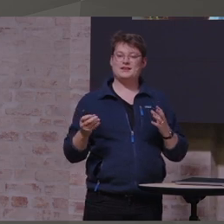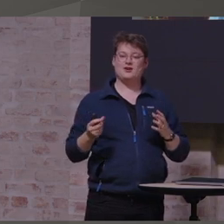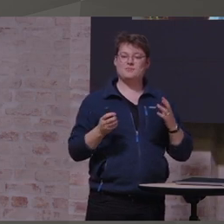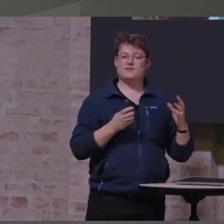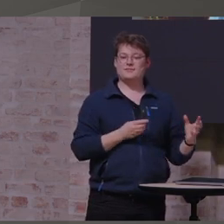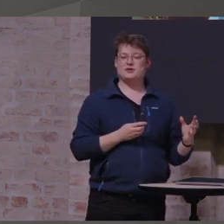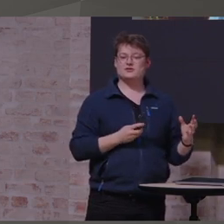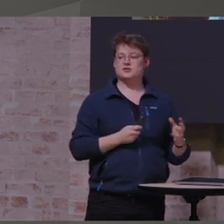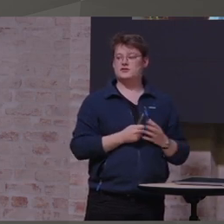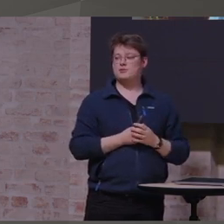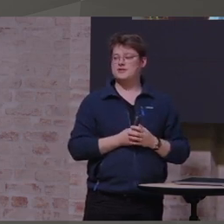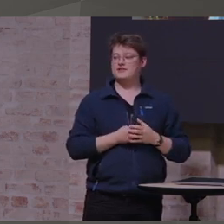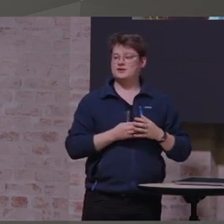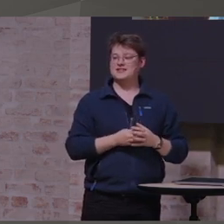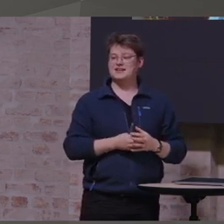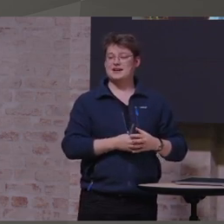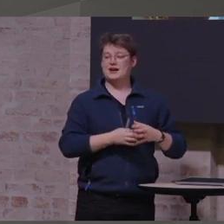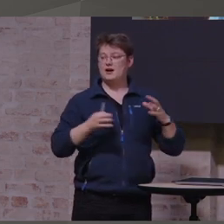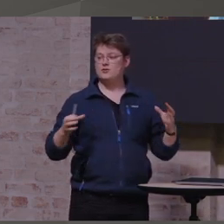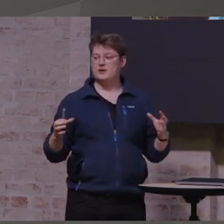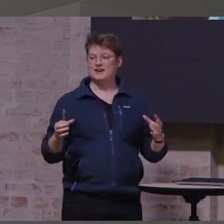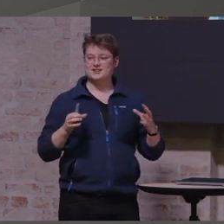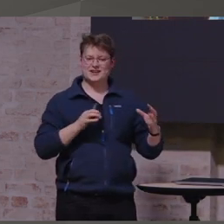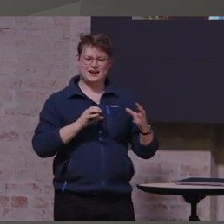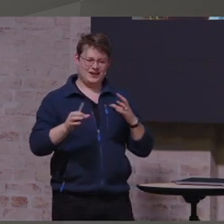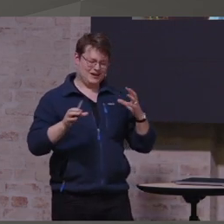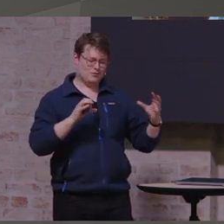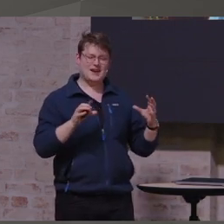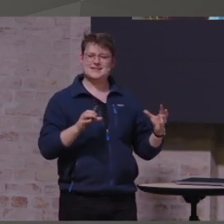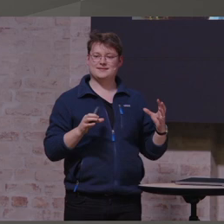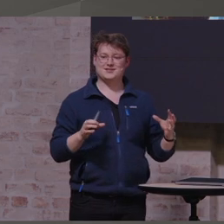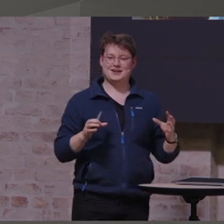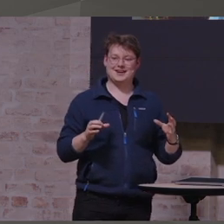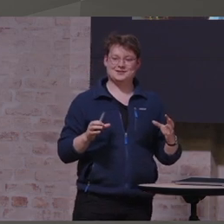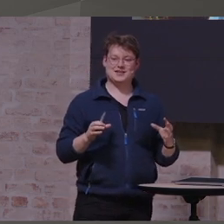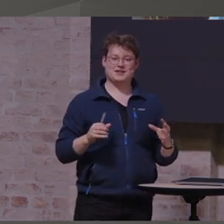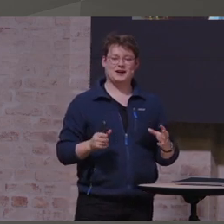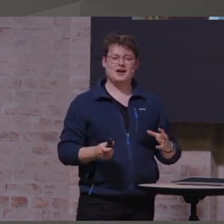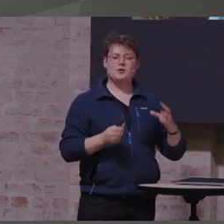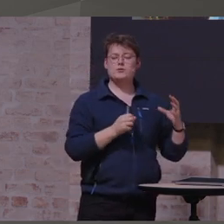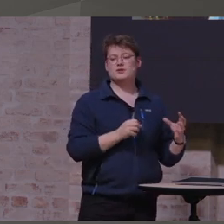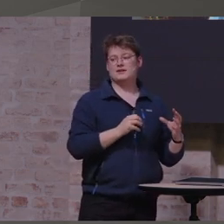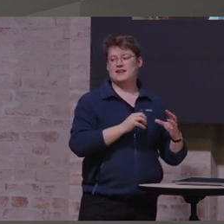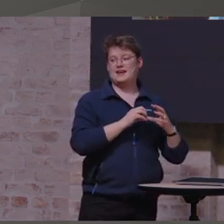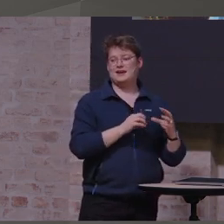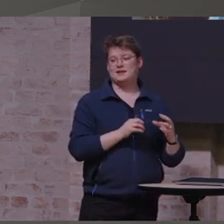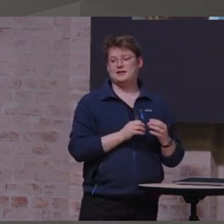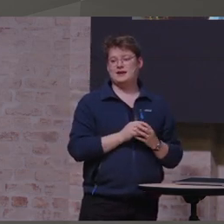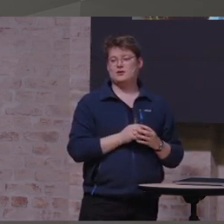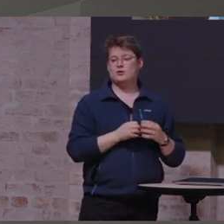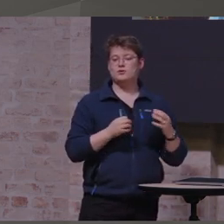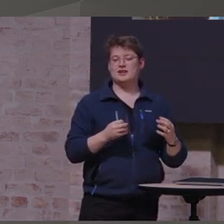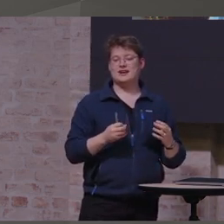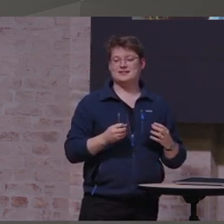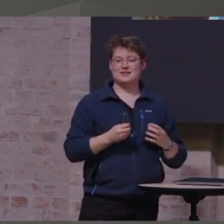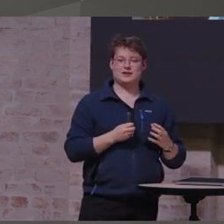Poenget er at i løpet av 5 minutter så har vi plutselig visualisert en hel haug med ganske komplekse visuelle konsepter, uten at vi i det hele tatt trenger